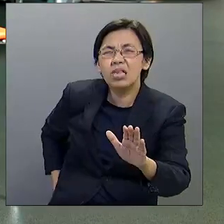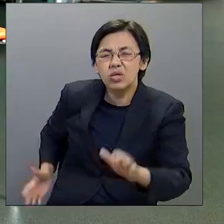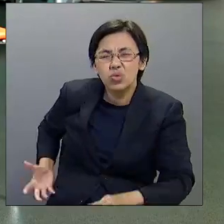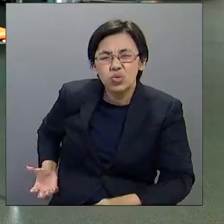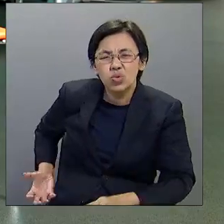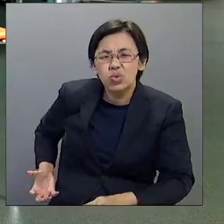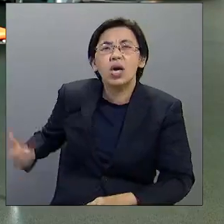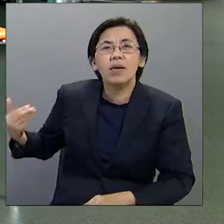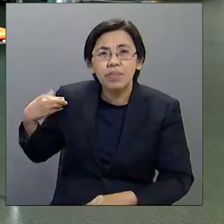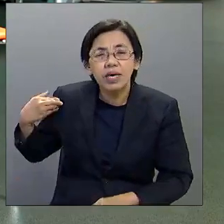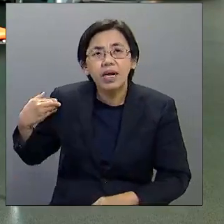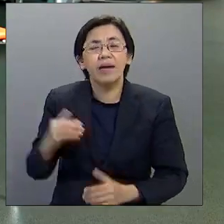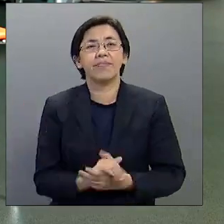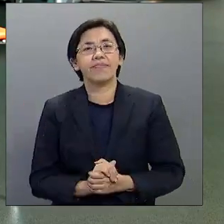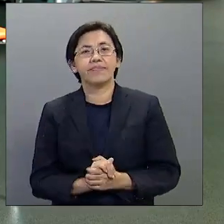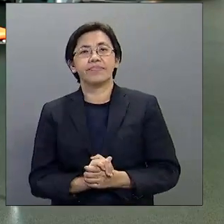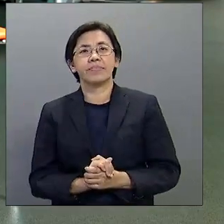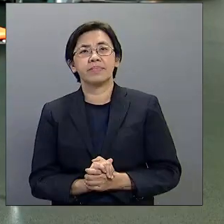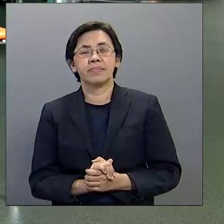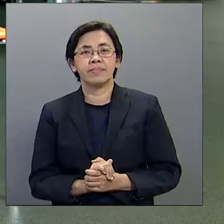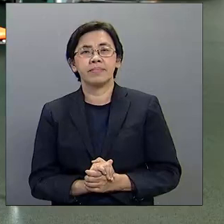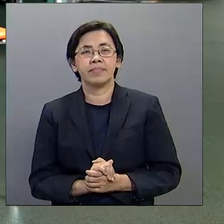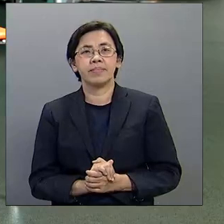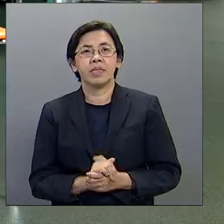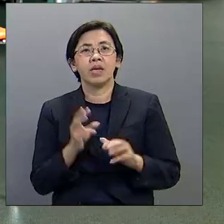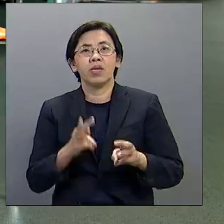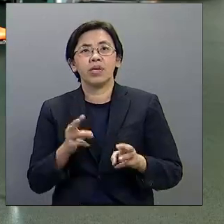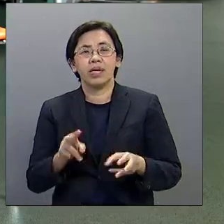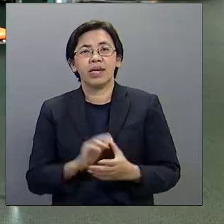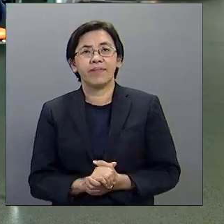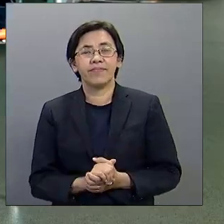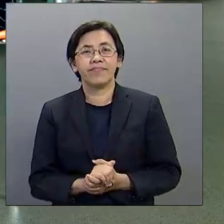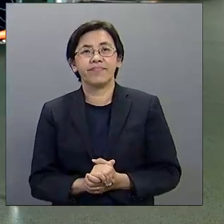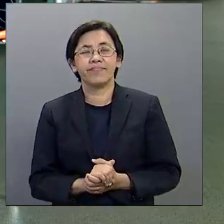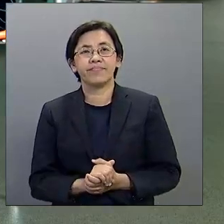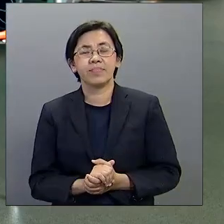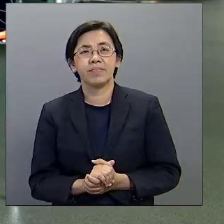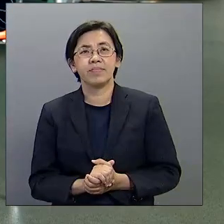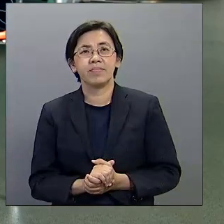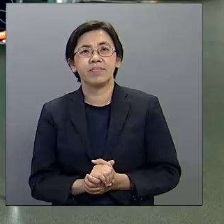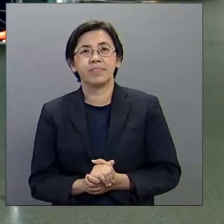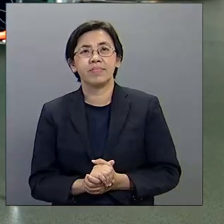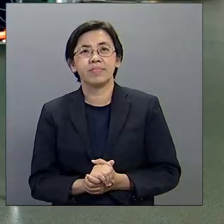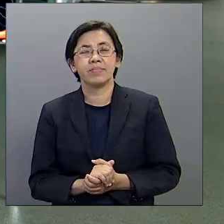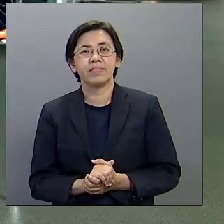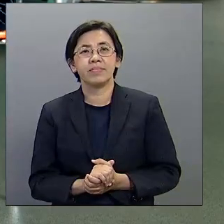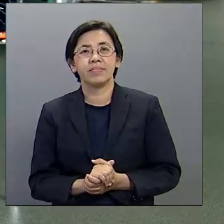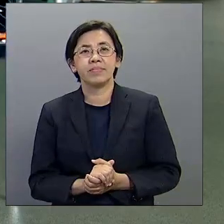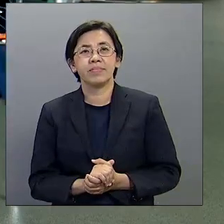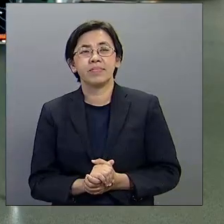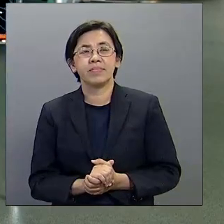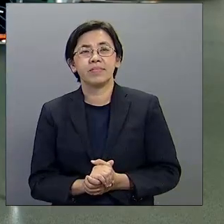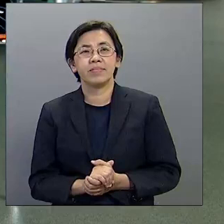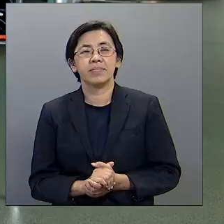ราสามารถยืดตัวกล้ามเนื้อสะโพกได้ในท่าแบบนี้นะคะเอานำข้างที่รู้สึกว่ามันตึงนะคะวาง